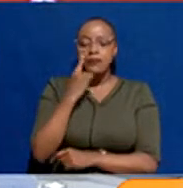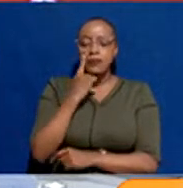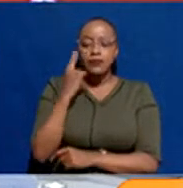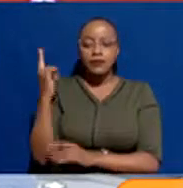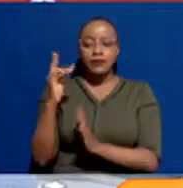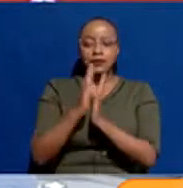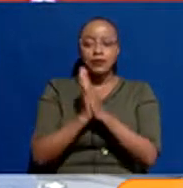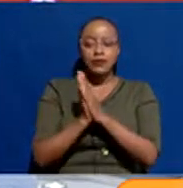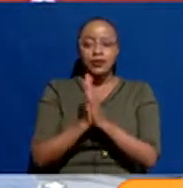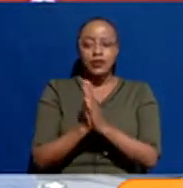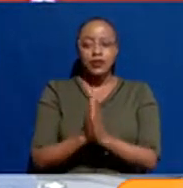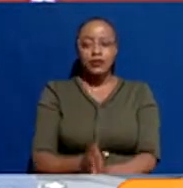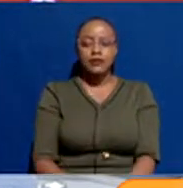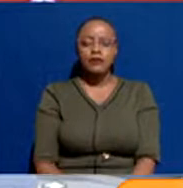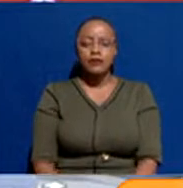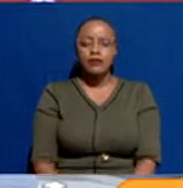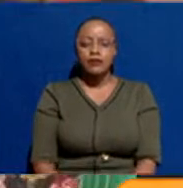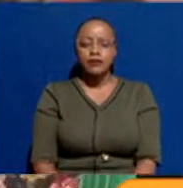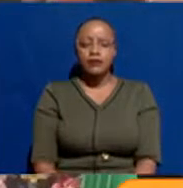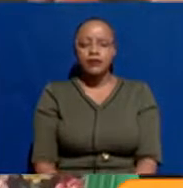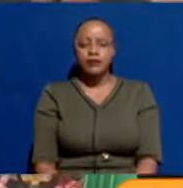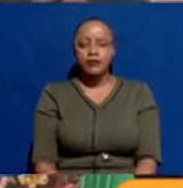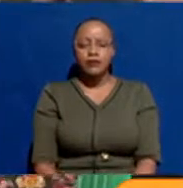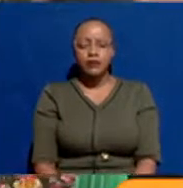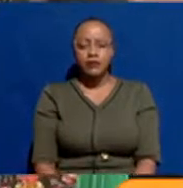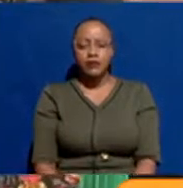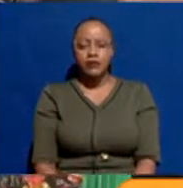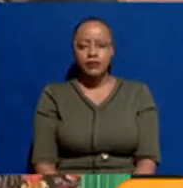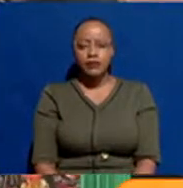Otieno atusimulie zaidi.